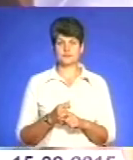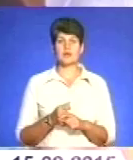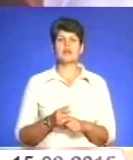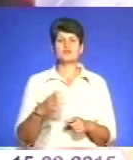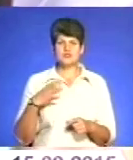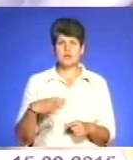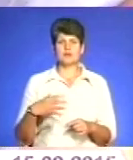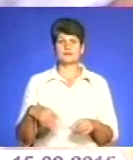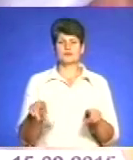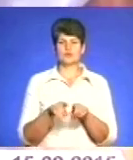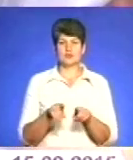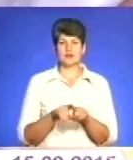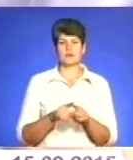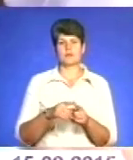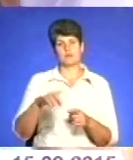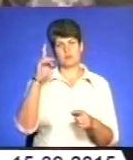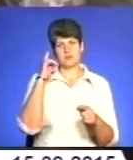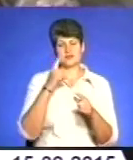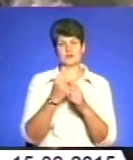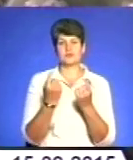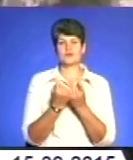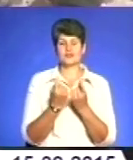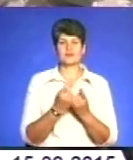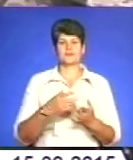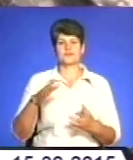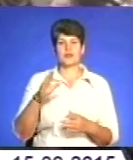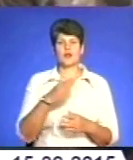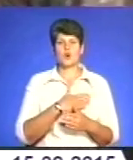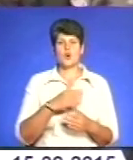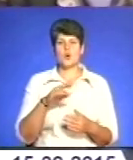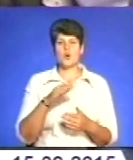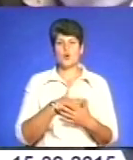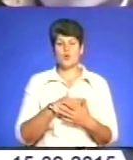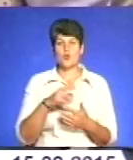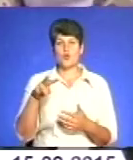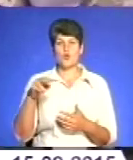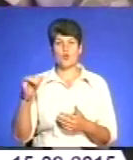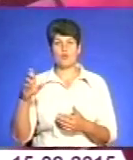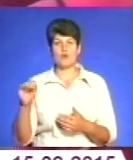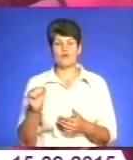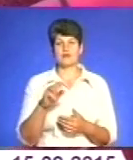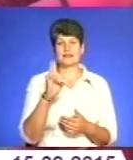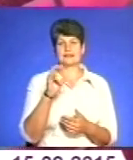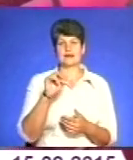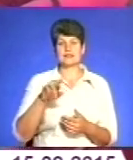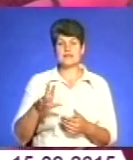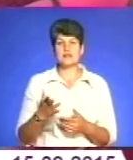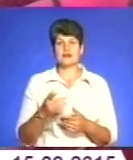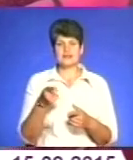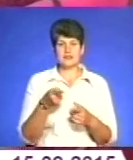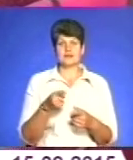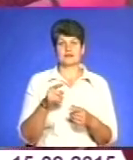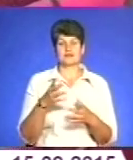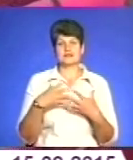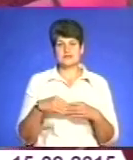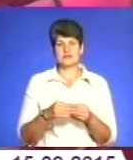Чекатимуть повернення додому братів-близнюків і їхні дружини-близнючки Любов та Надія Сімчук. До слова, їхні родини нещодавно